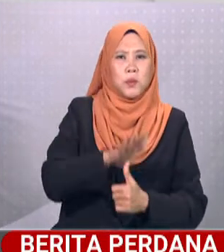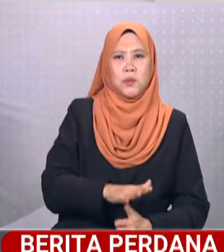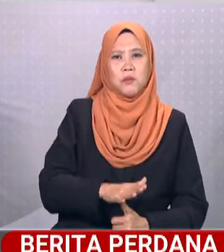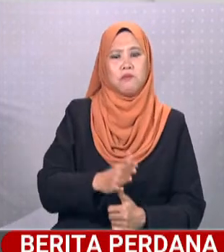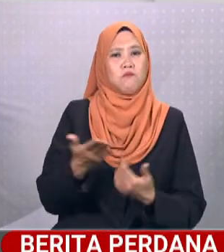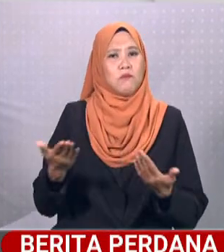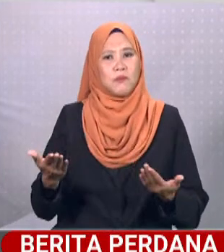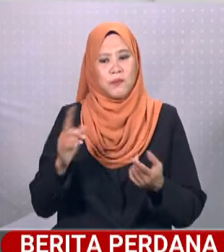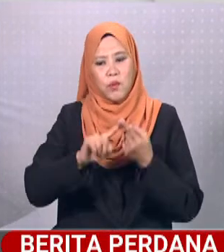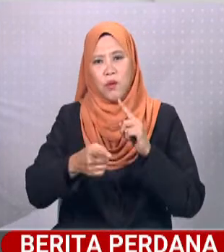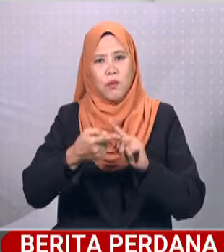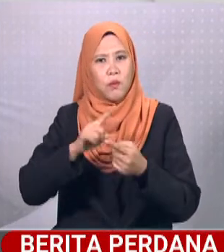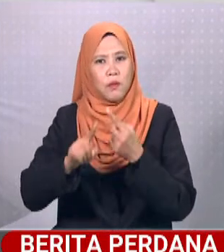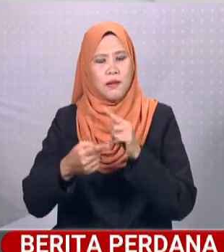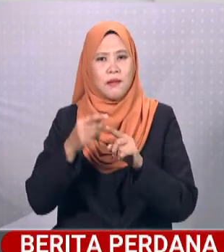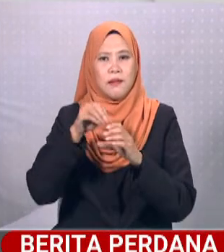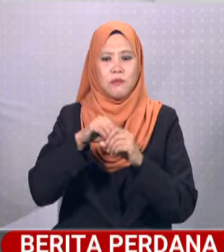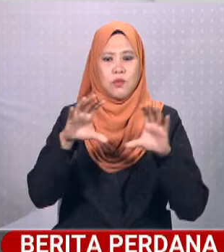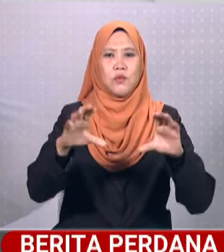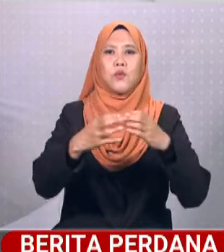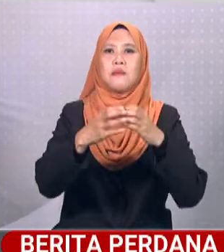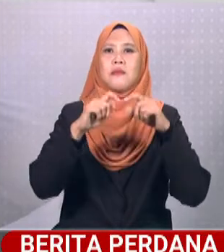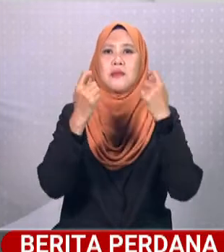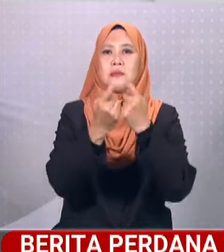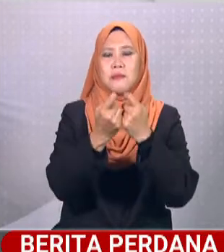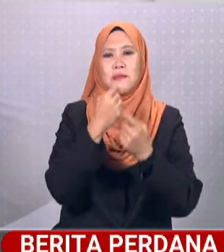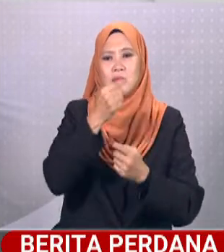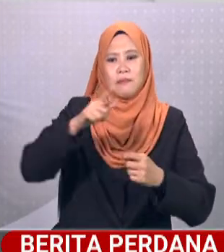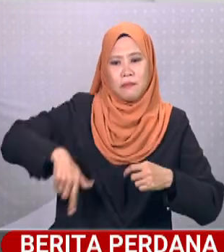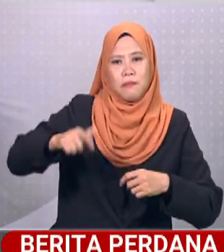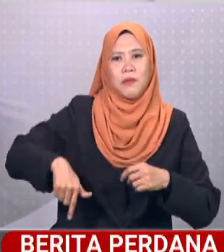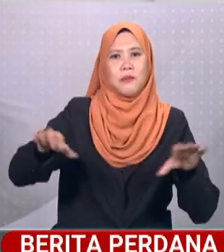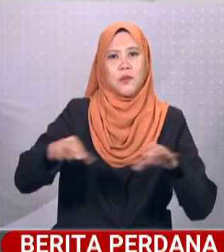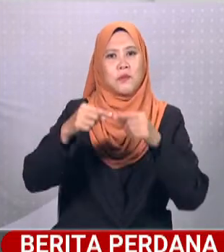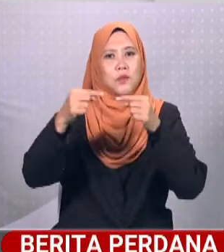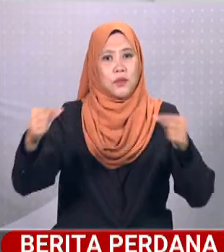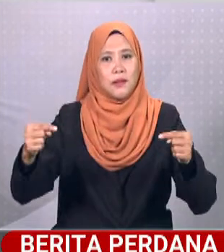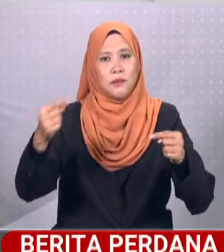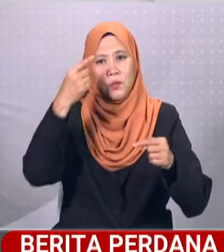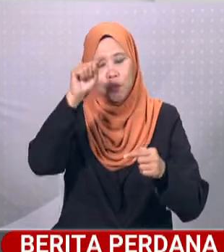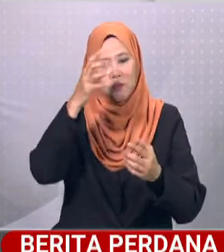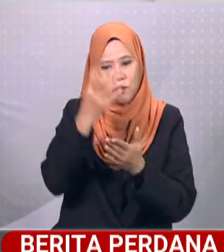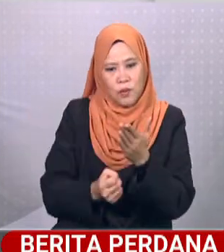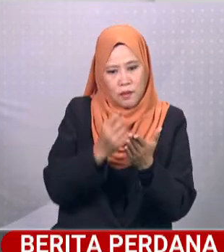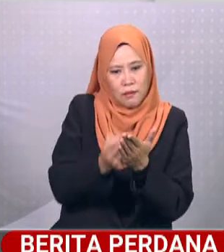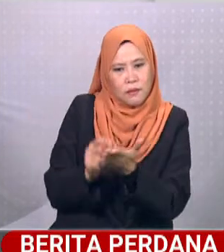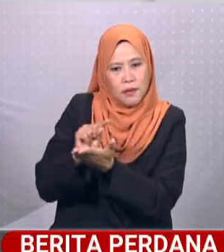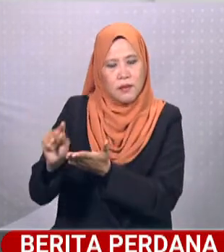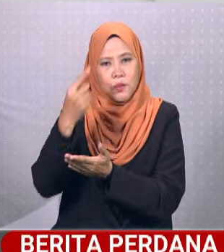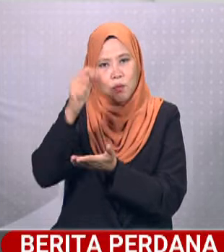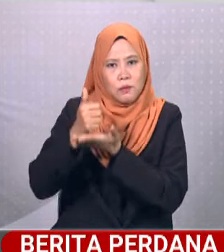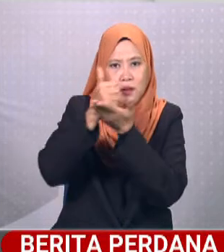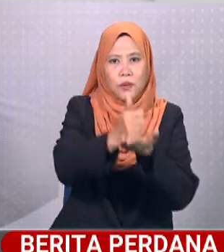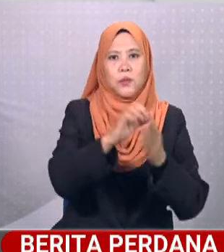dirinya serta rakan-rakan dalam skuad The Catalan yang dikatakan lambat membuat keputusan untuk memotong gaji bagi membantu